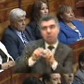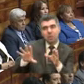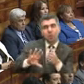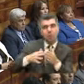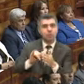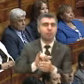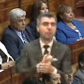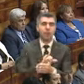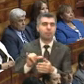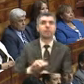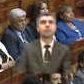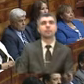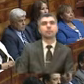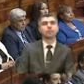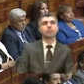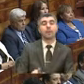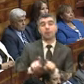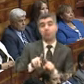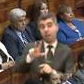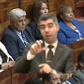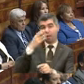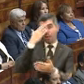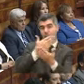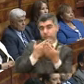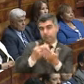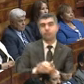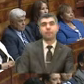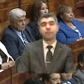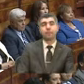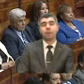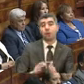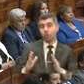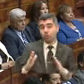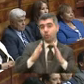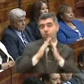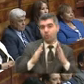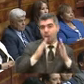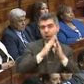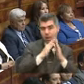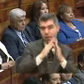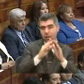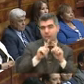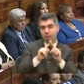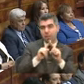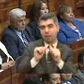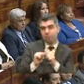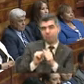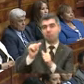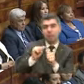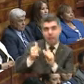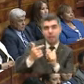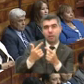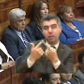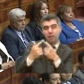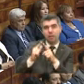تضر بهم وبالمجتمع. وليكن فعلكم السيد الوزير بالمناطق الجبلية على سبيل المثال بأعلى جبال تمروت وآية حدي